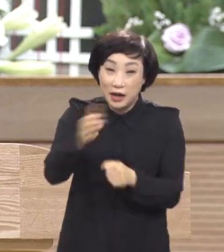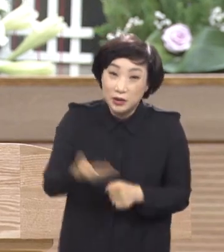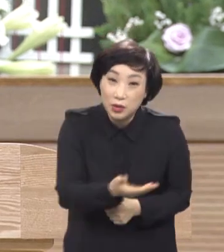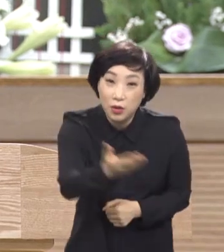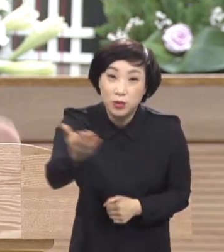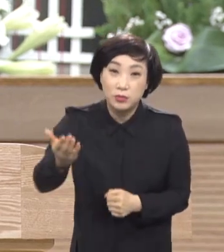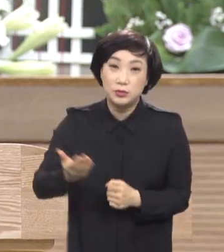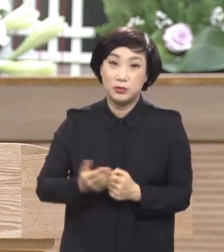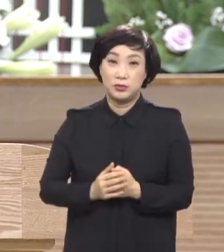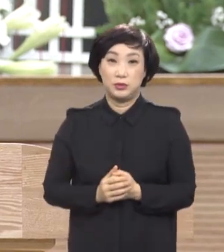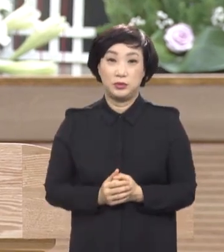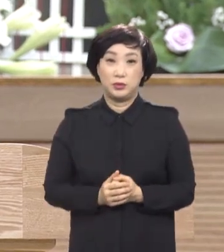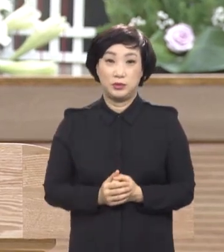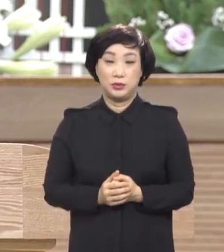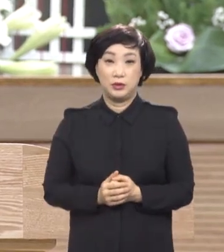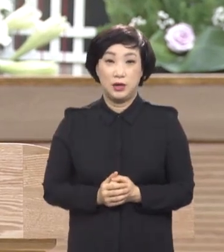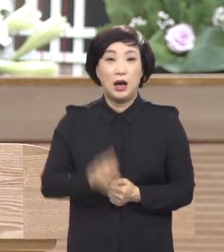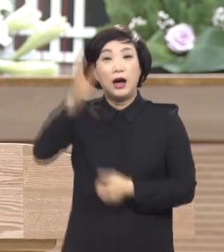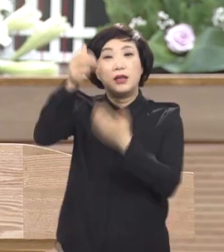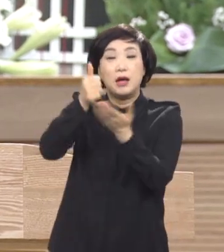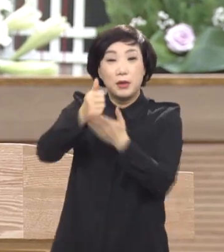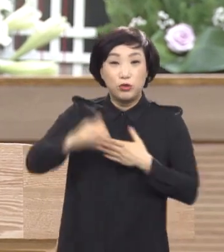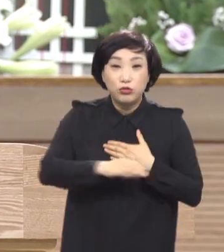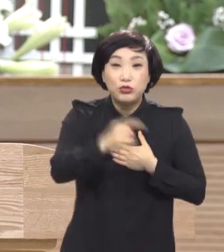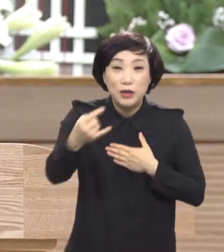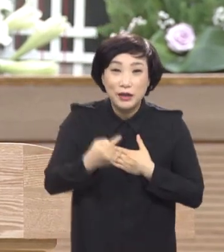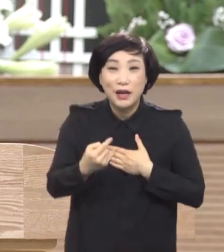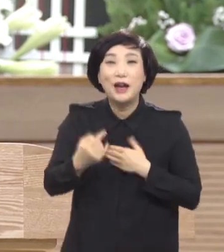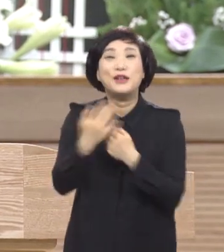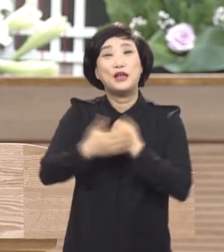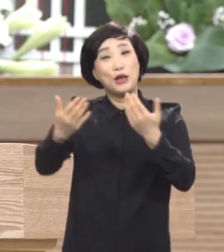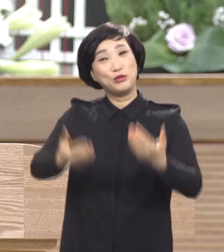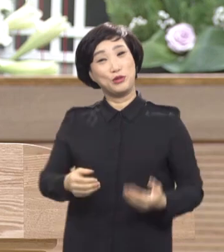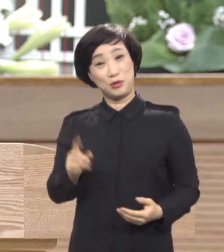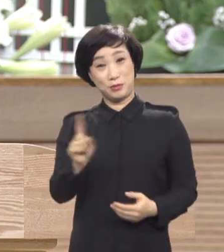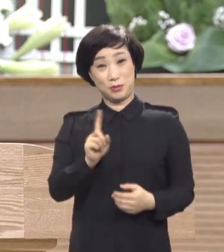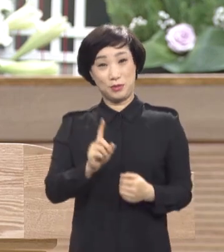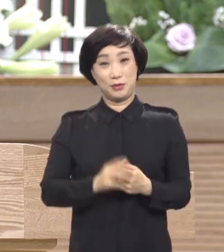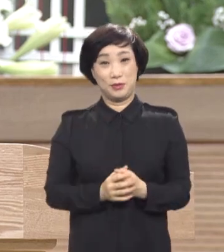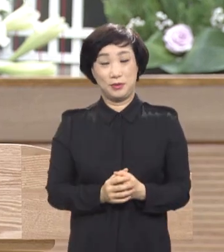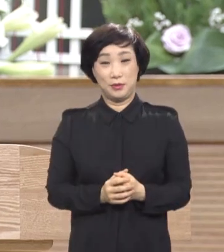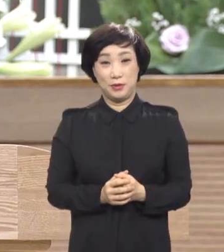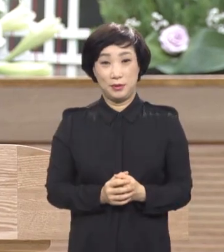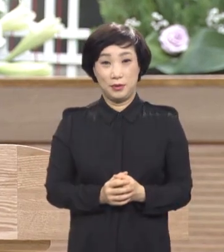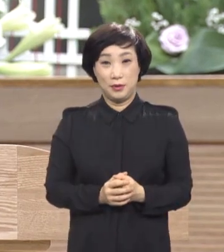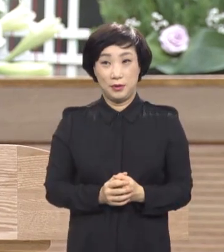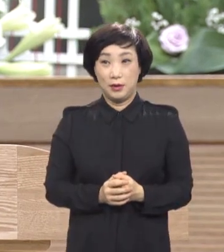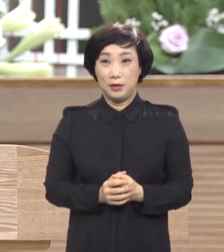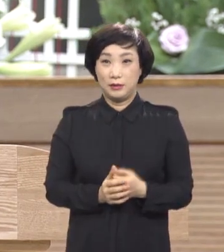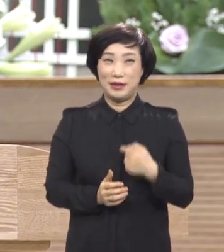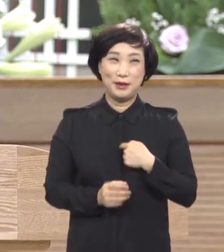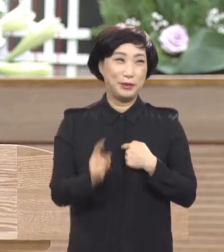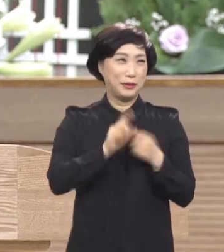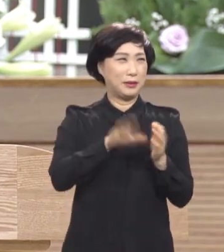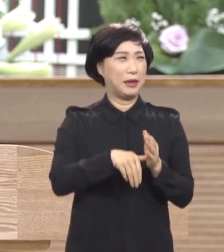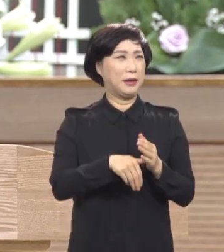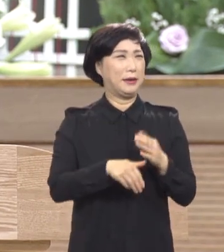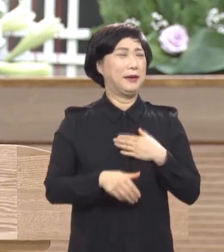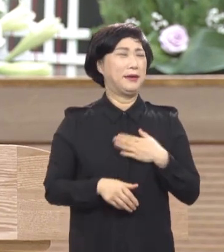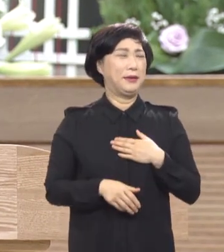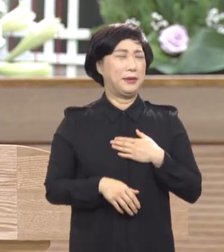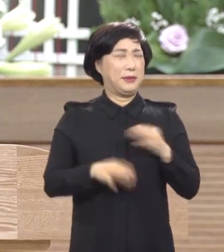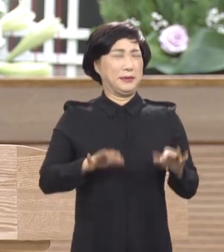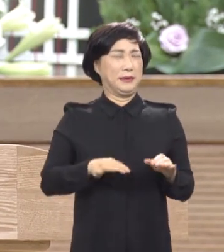여러분 하나님이 우리 인간에게 베푸신 은혜는 저 어떤 때 오늘도 그런 생각을